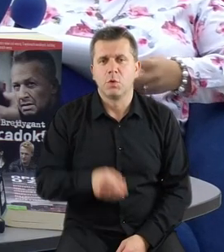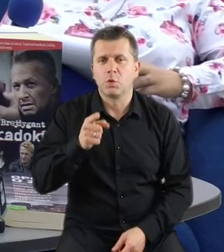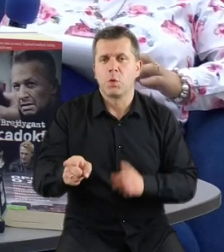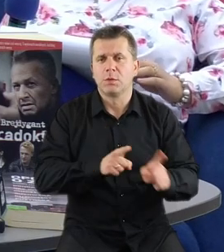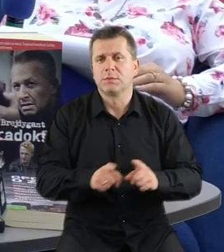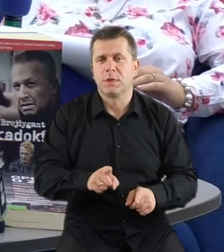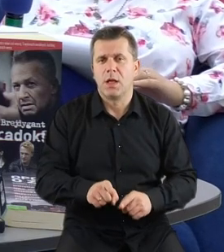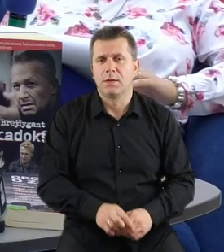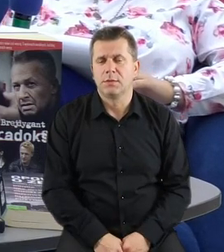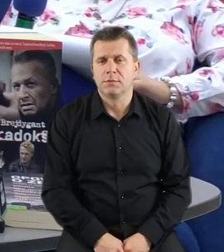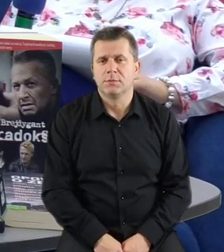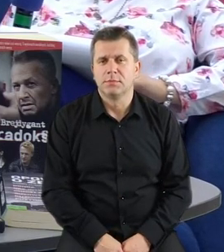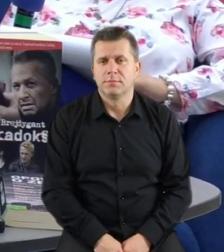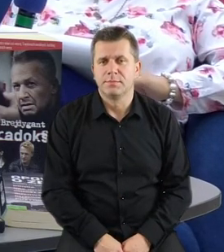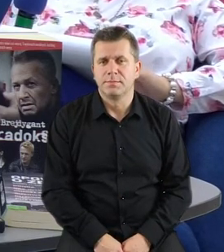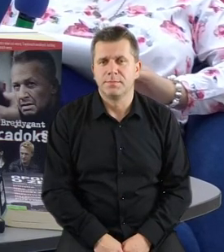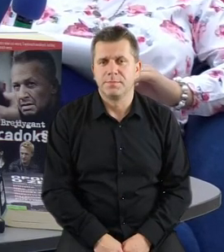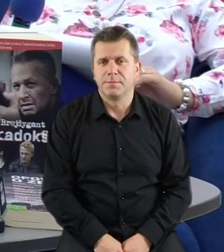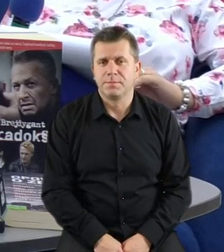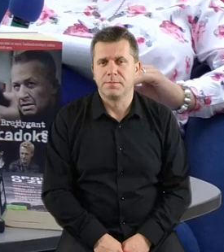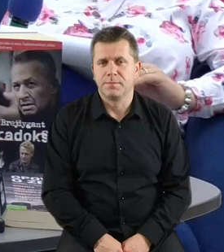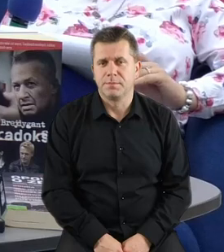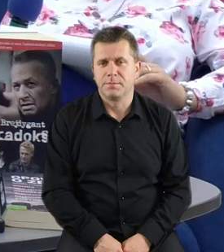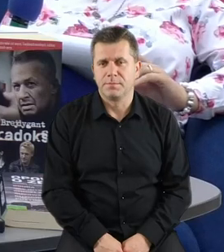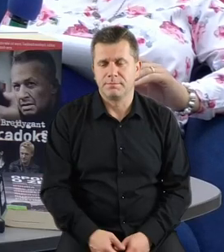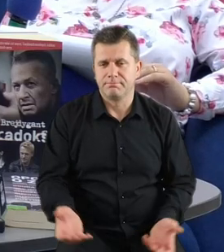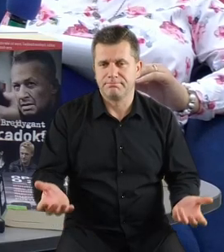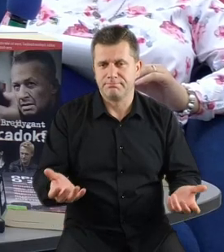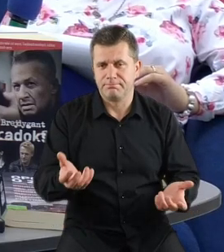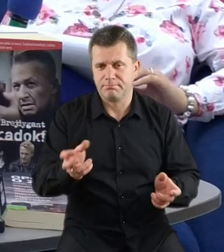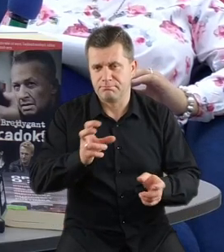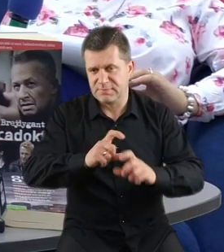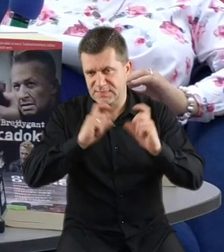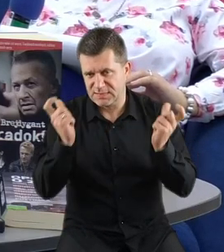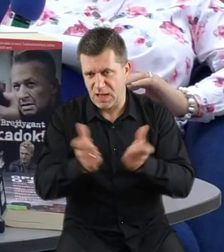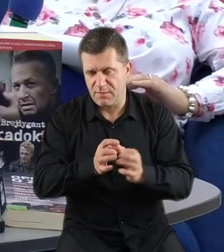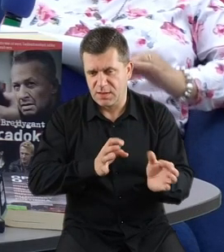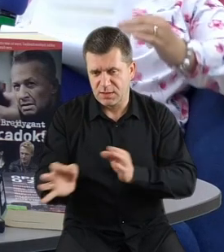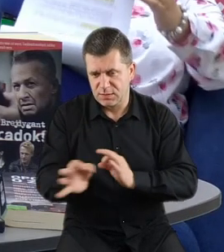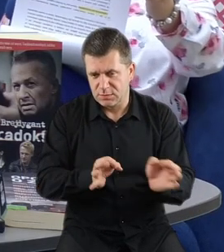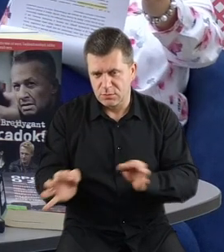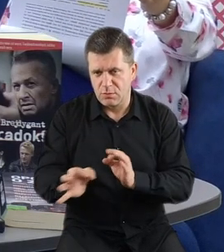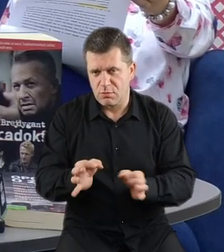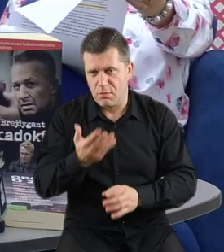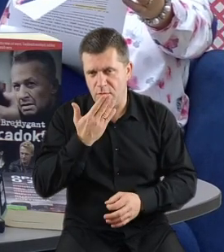znaczy ten, no nie wiem czy, bo to spoilerujemy całkowicie jakby historię, natomiast